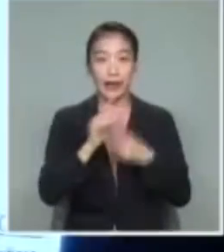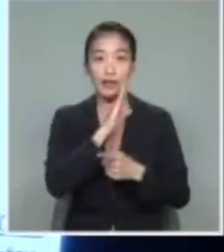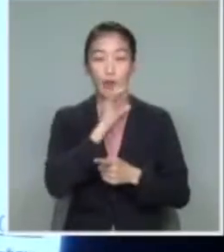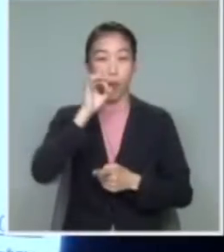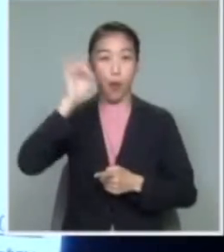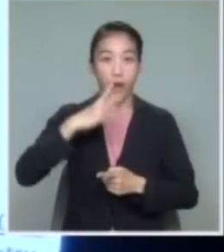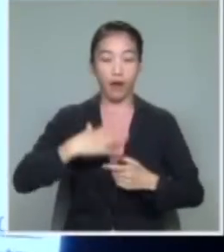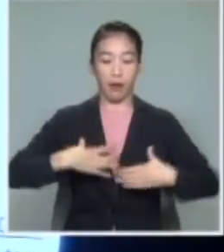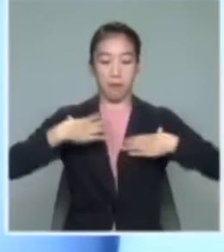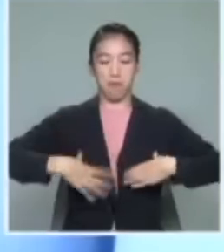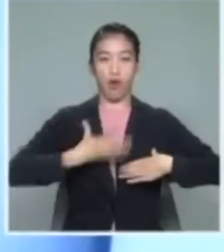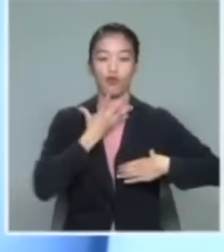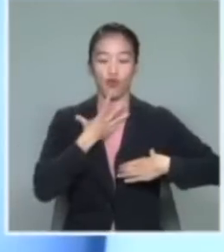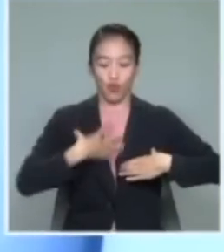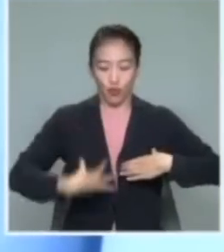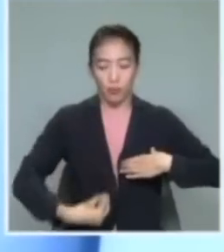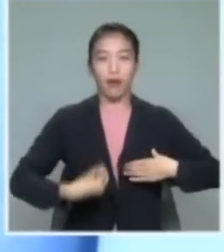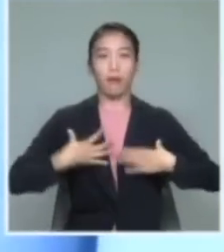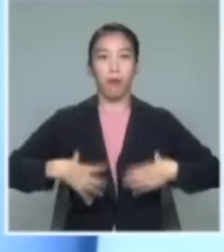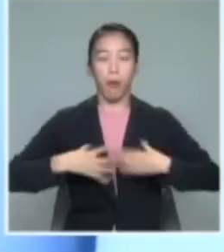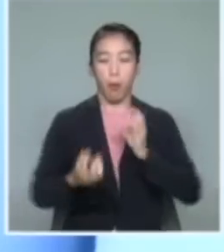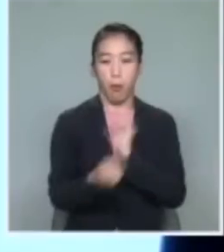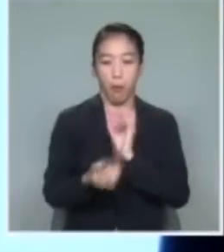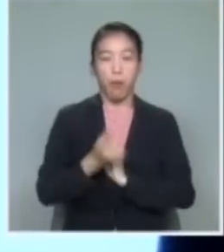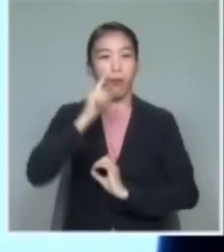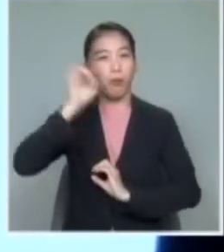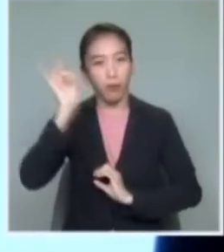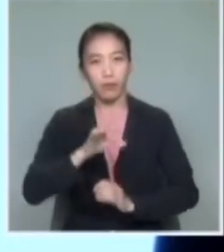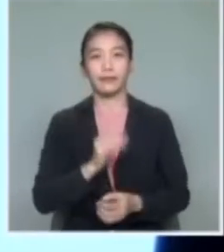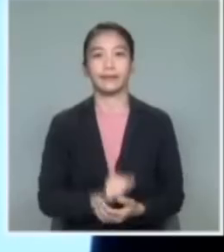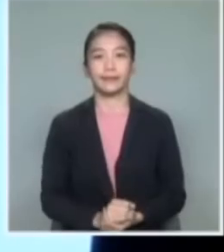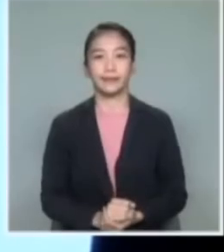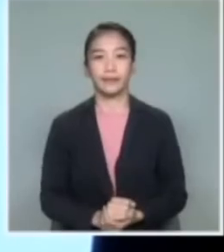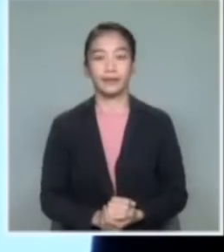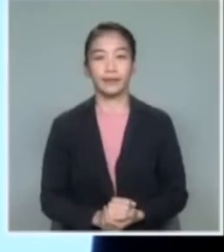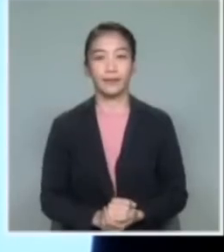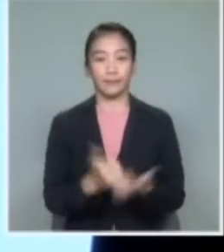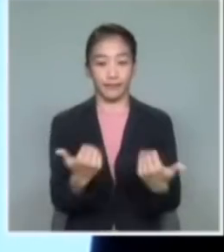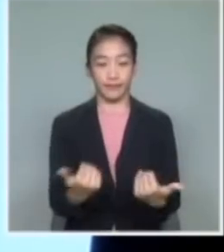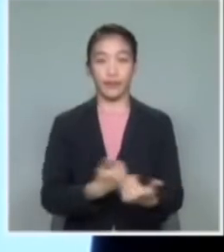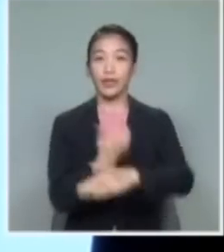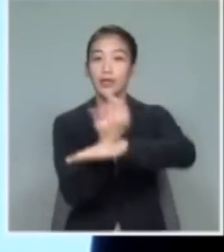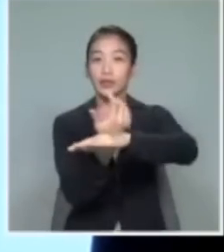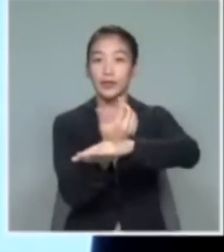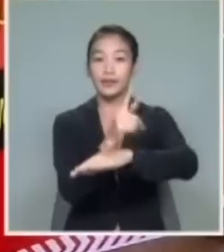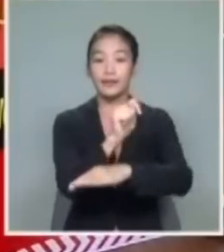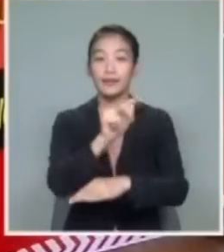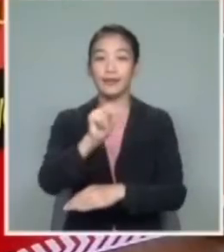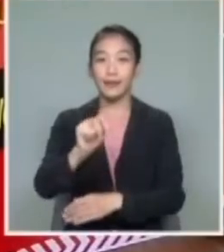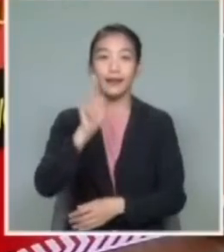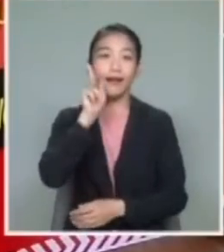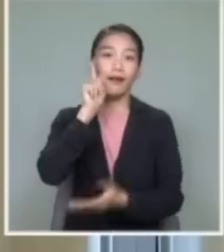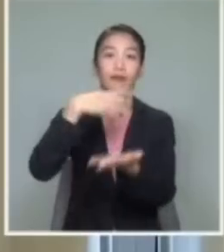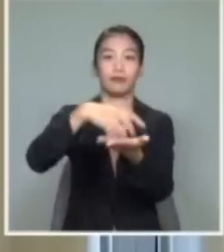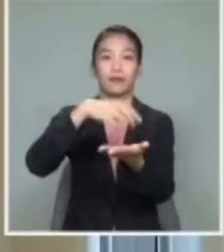างบริเวณปอดส่วนใหญ่กลุ่มนี้จะอาการรุนแรงพัสดันช่างคิดสำนักข่าว TNN รายง